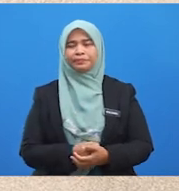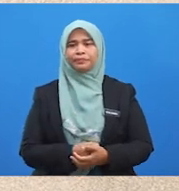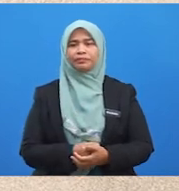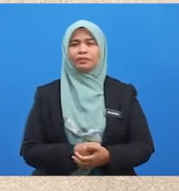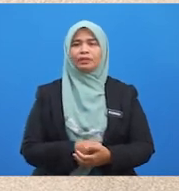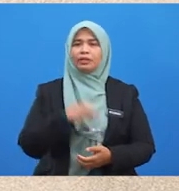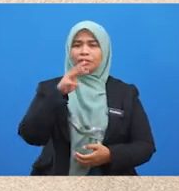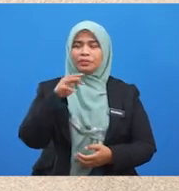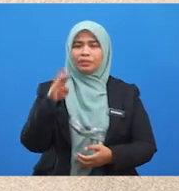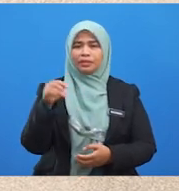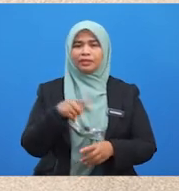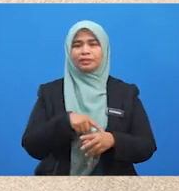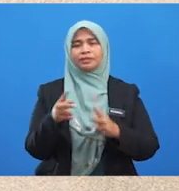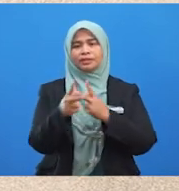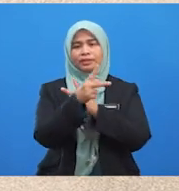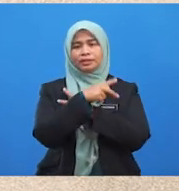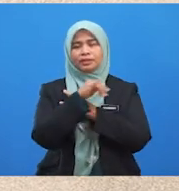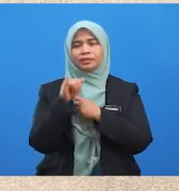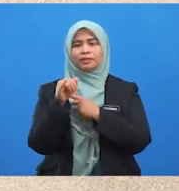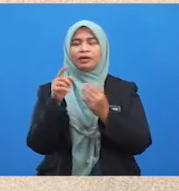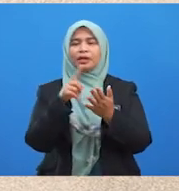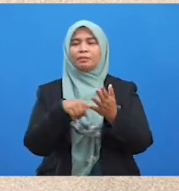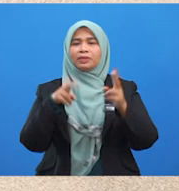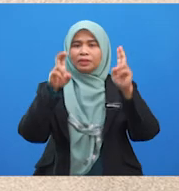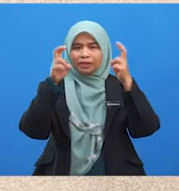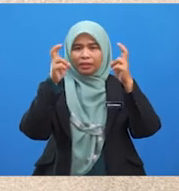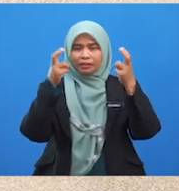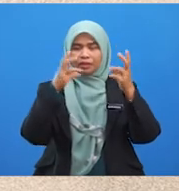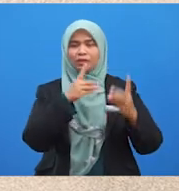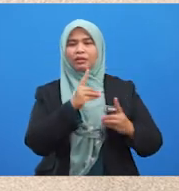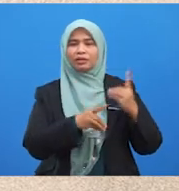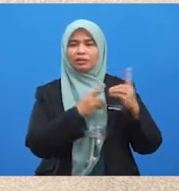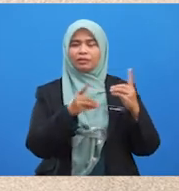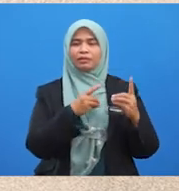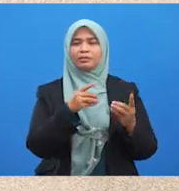Murid-murid yang dikasihi, apakah tema bagi drama ini?